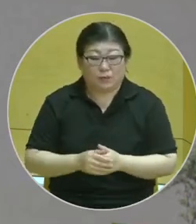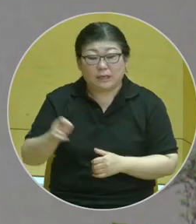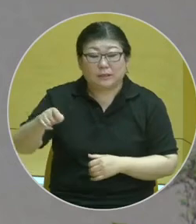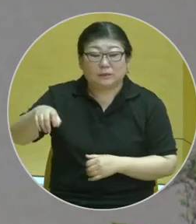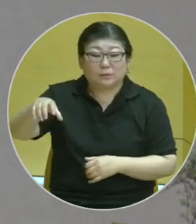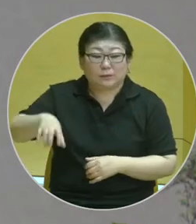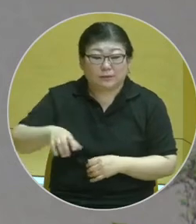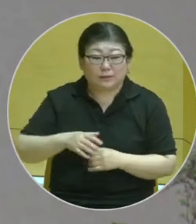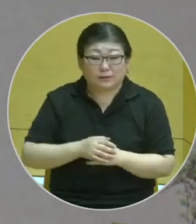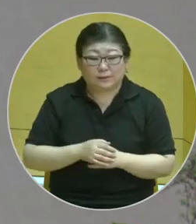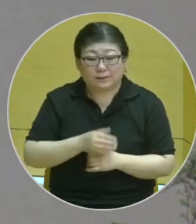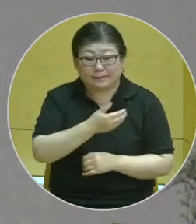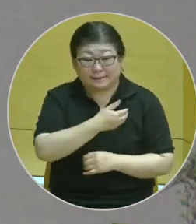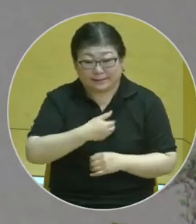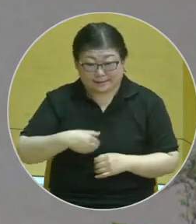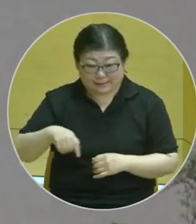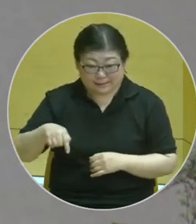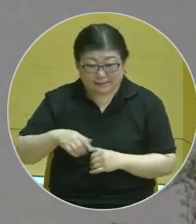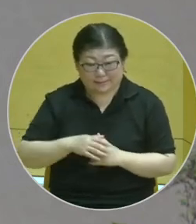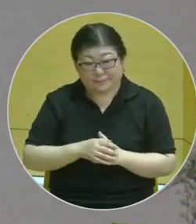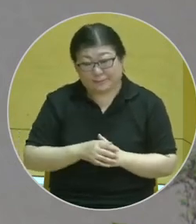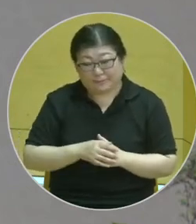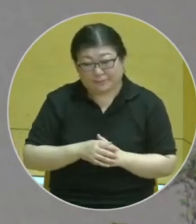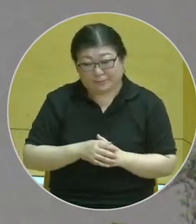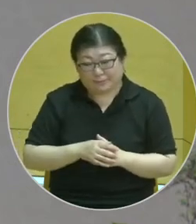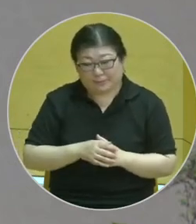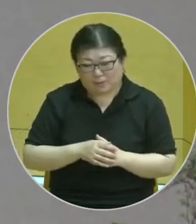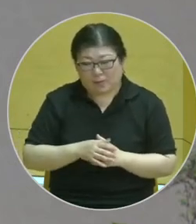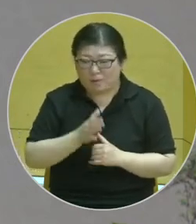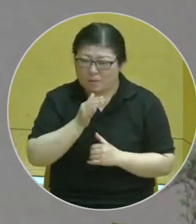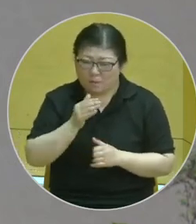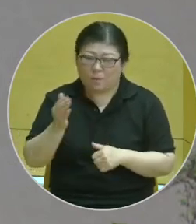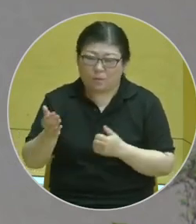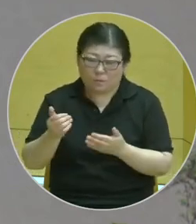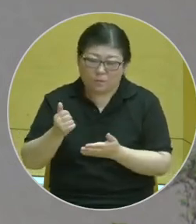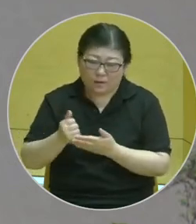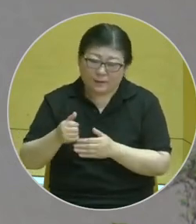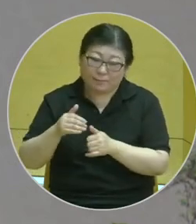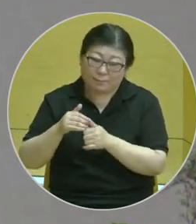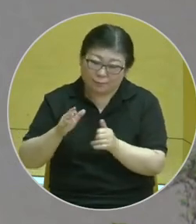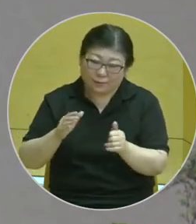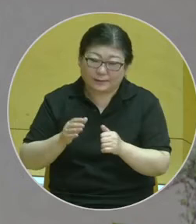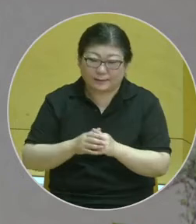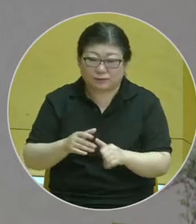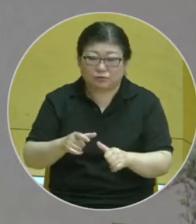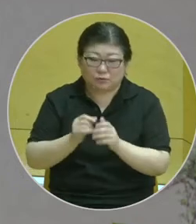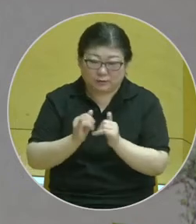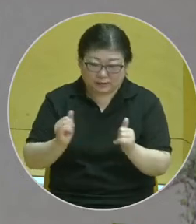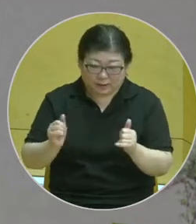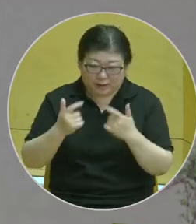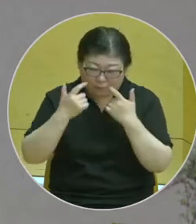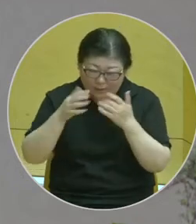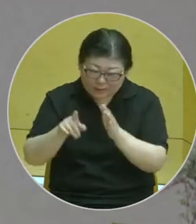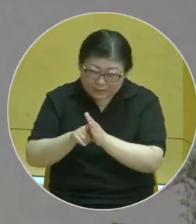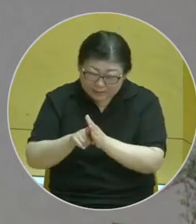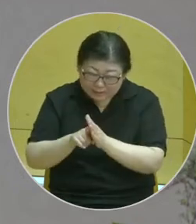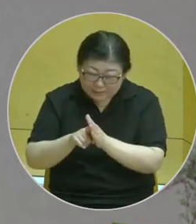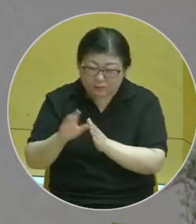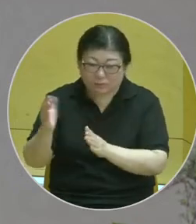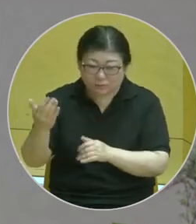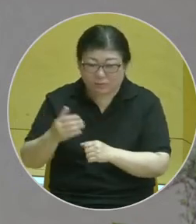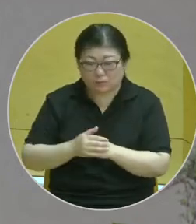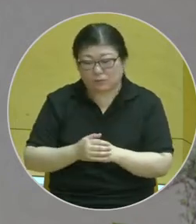이 제자들은 예수님께서 참 하나님께서 보내신 하나님의 아들 메시아 라는 확신을 더 가게 되고